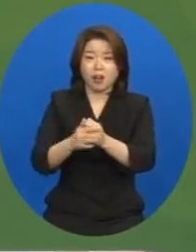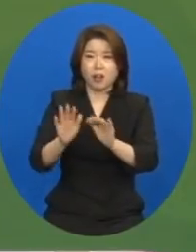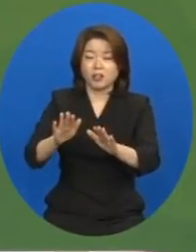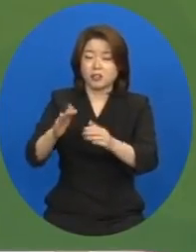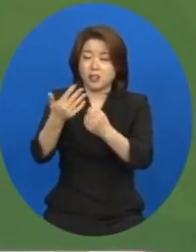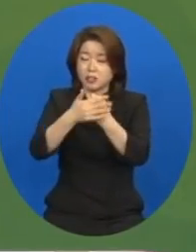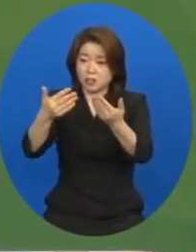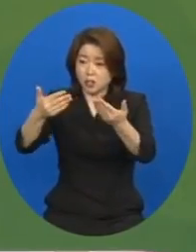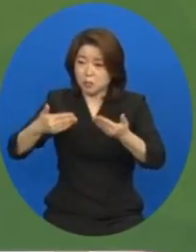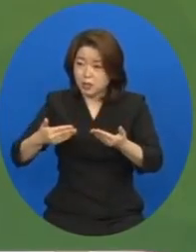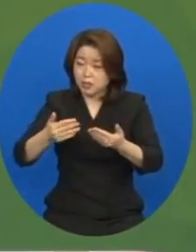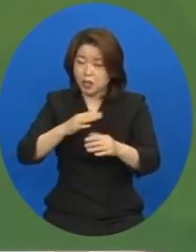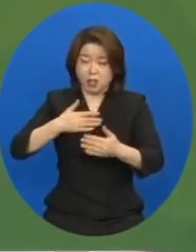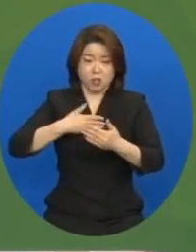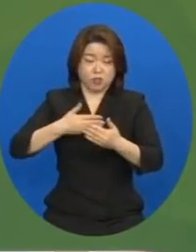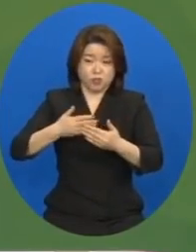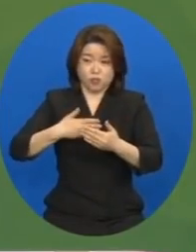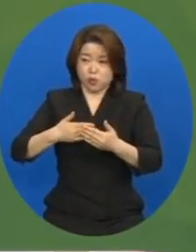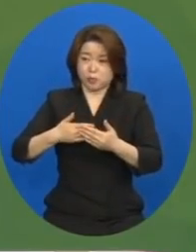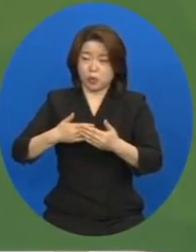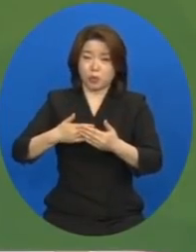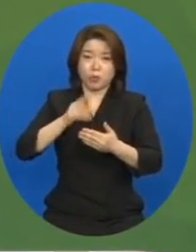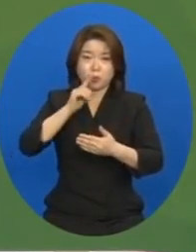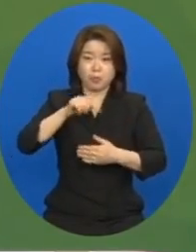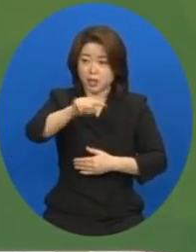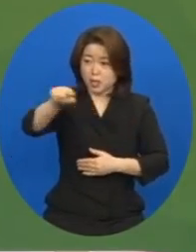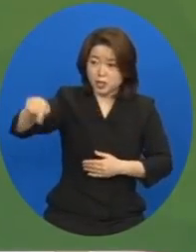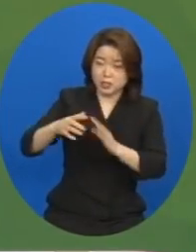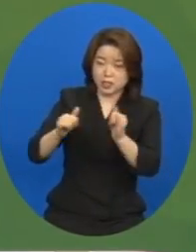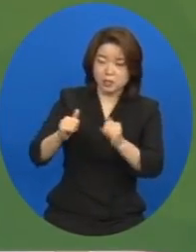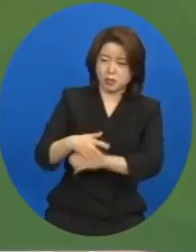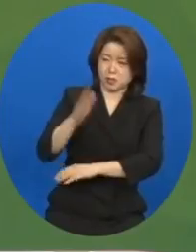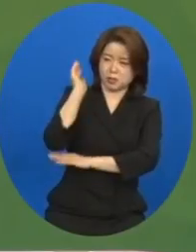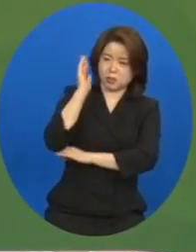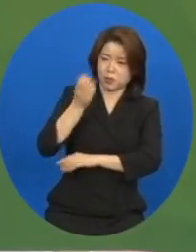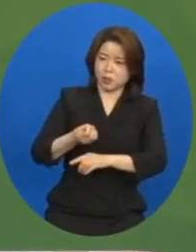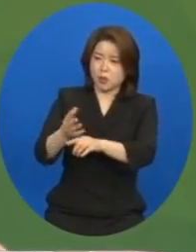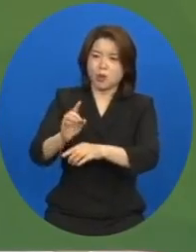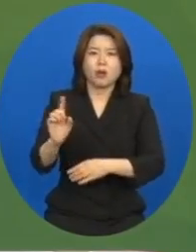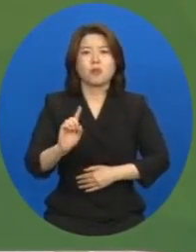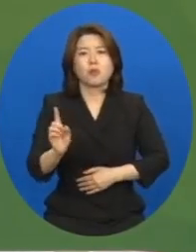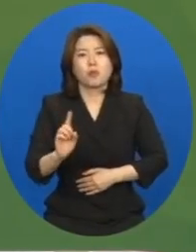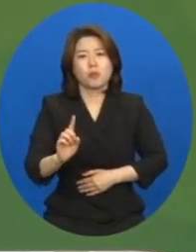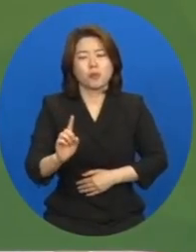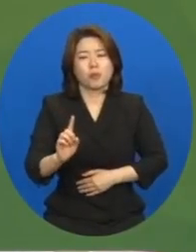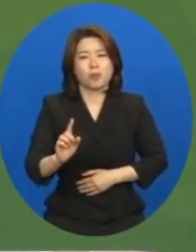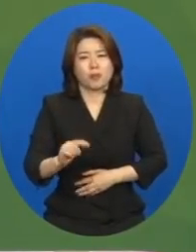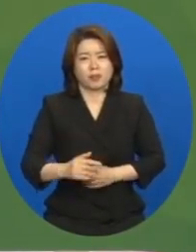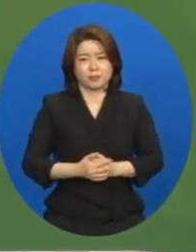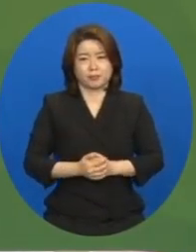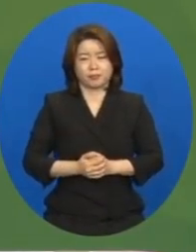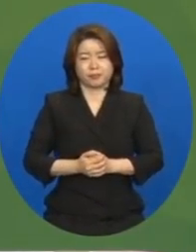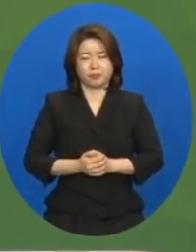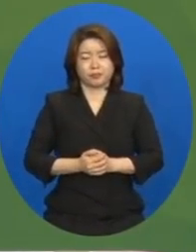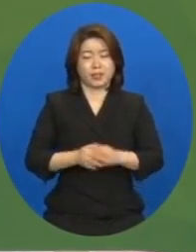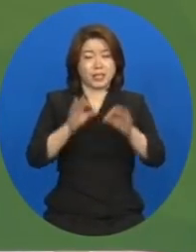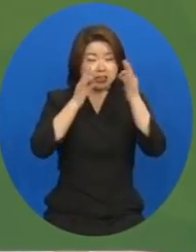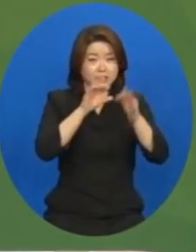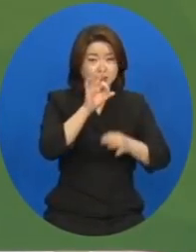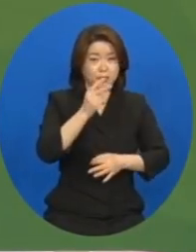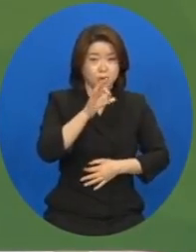게 무섭다고 하는 사람들에게 아, 무슨 설교를 할 거냐 말이에요. 밤에 잠이 안